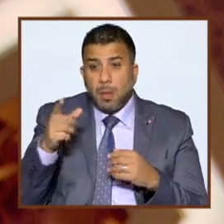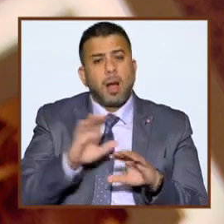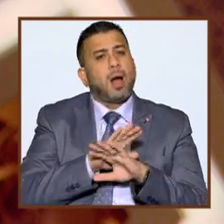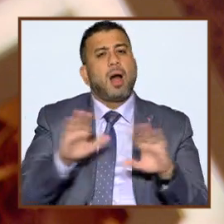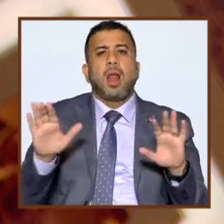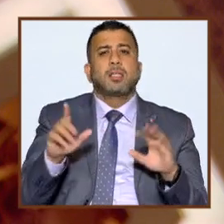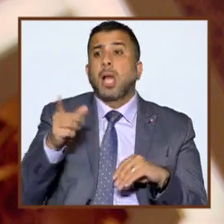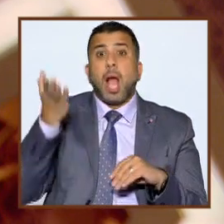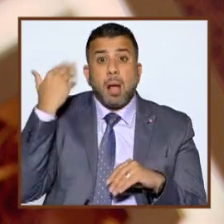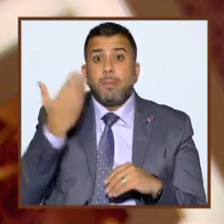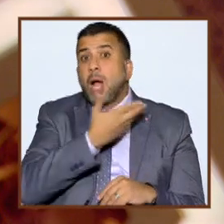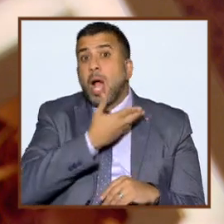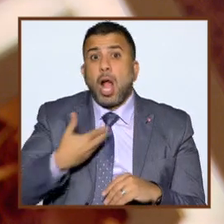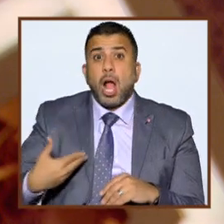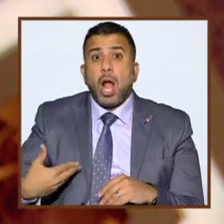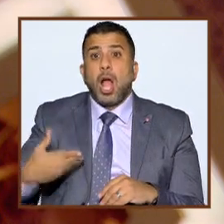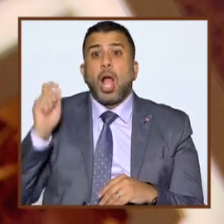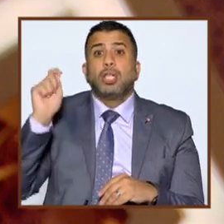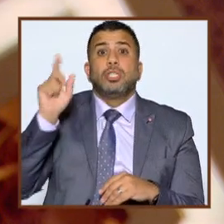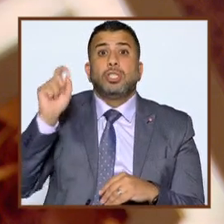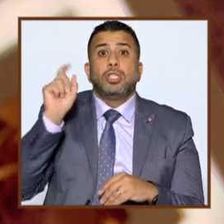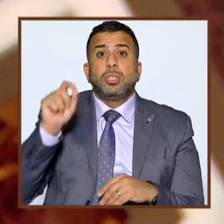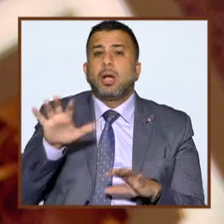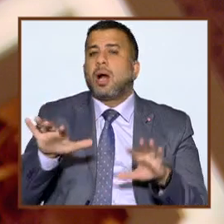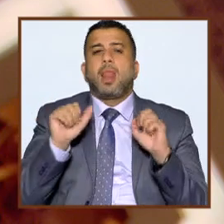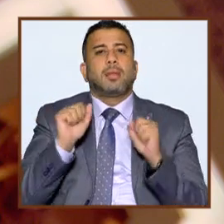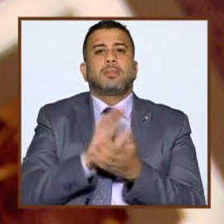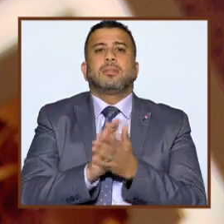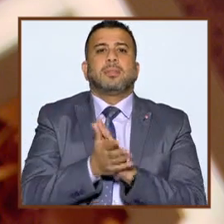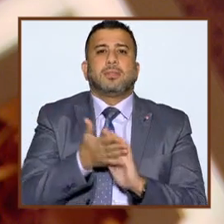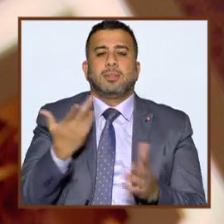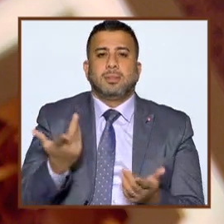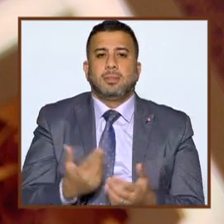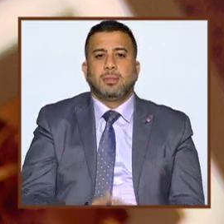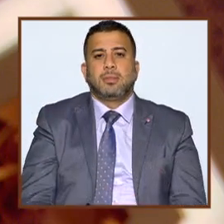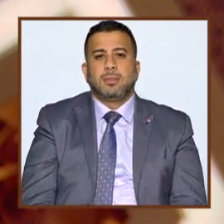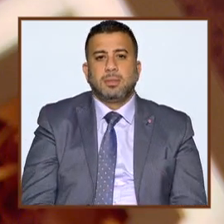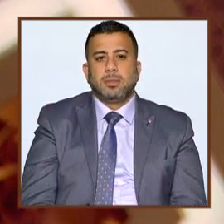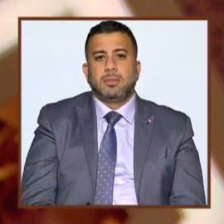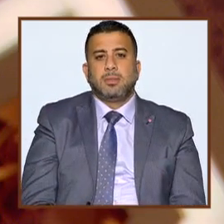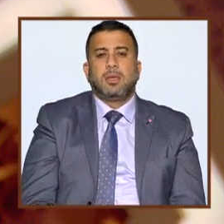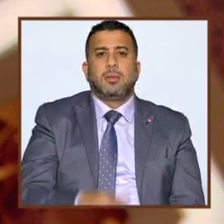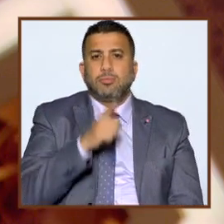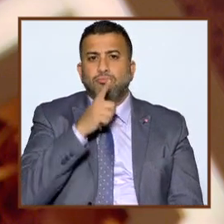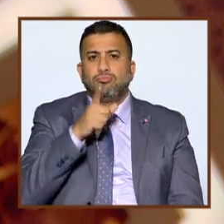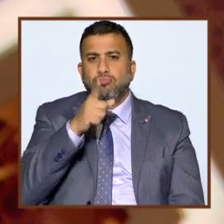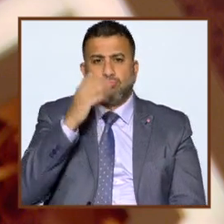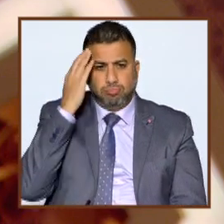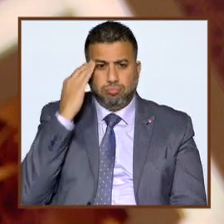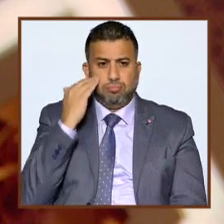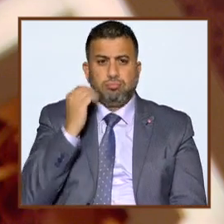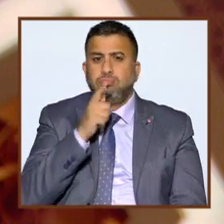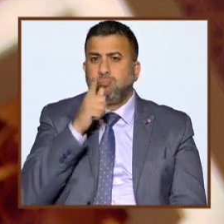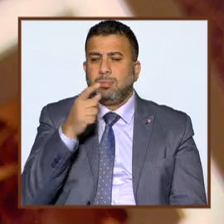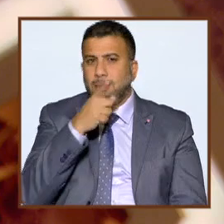العاجز عجزا كاملا عن الحج والعمرة، لأنه قد سقط عنه الفرض. لكن أخت الفاضلة بالنسبة لك أنت ممكن تقترحين